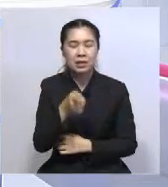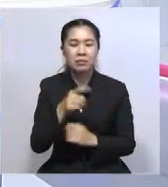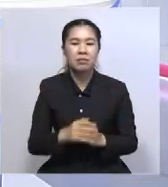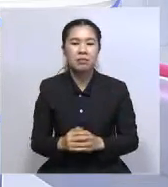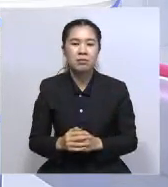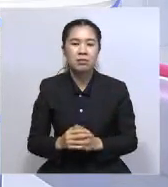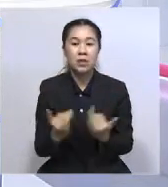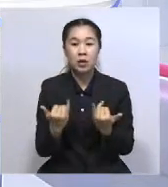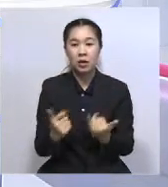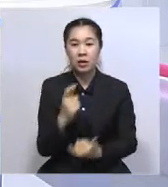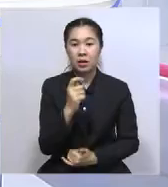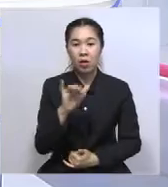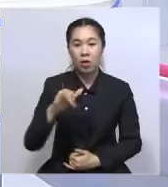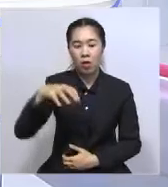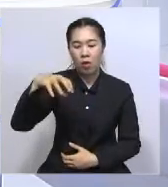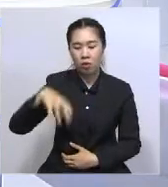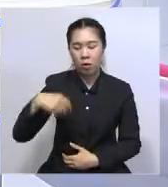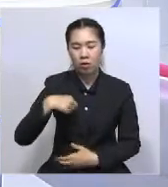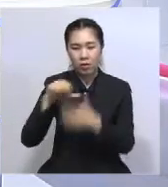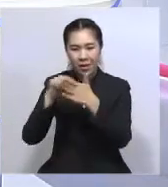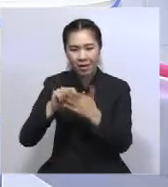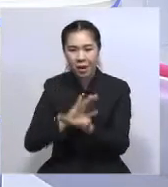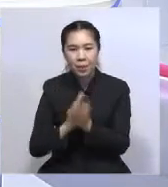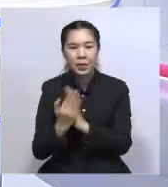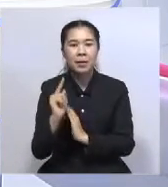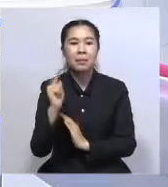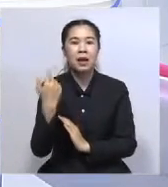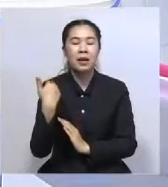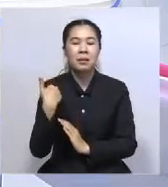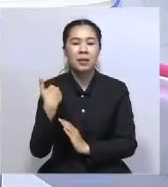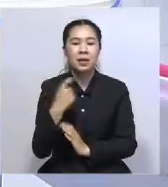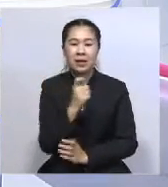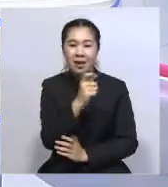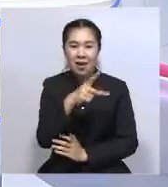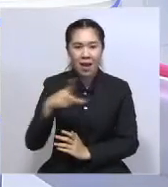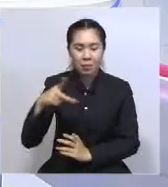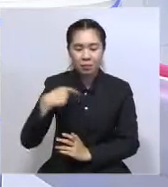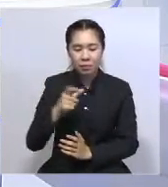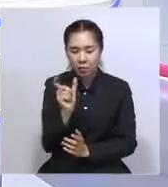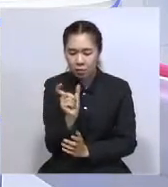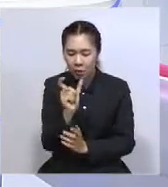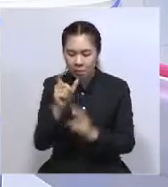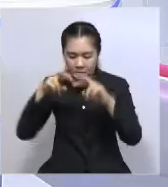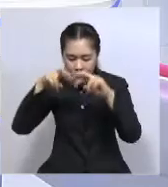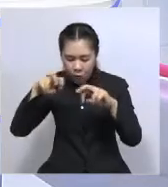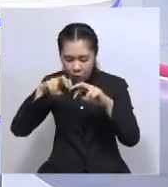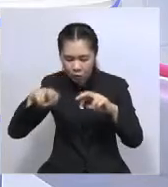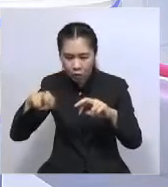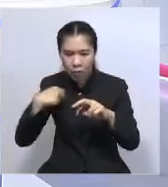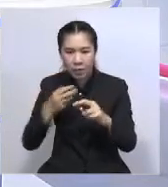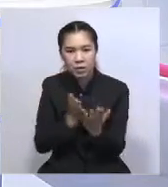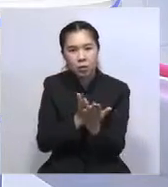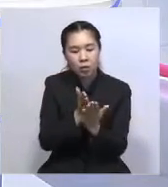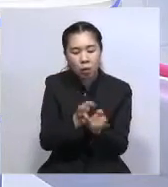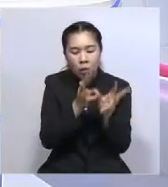อนนี้ทางอย.เองก็กำลังที่จะปรับกระบวนทัศน์ใหม่แล้วนะครับก็อาจจะปรับแอปพลิเคชันให้อาจจะลึกขึ้นละเอียดขึ้นแล้วก็อาจจะเพิ่มช่องท